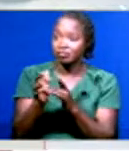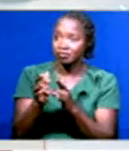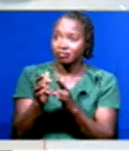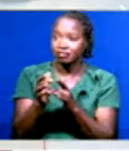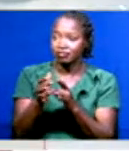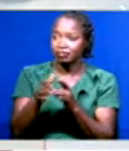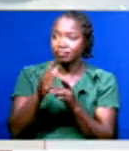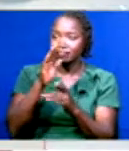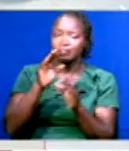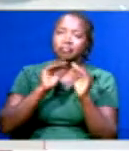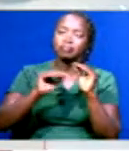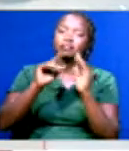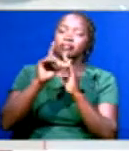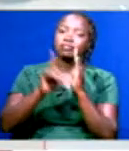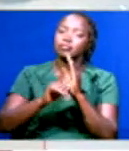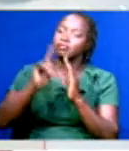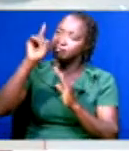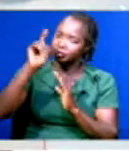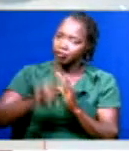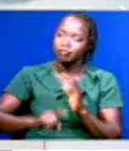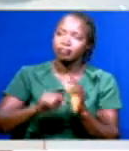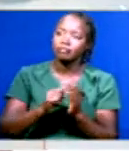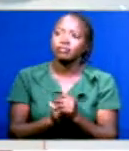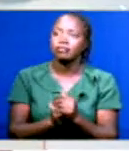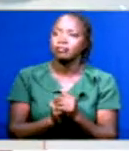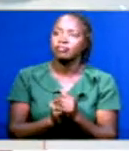to teach them a lesson.